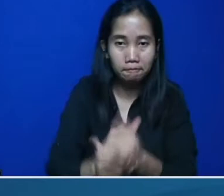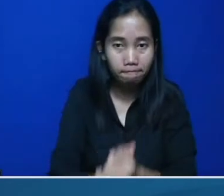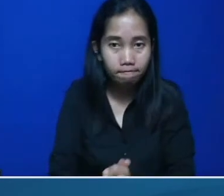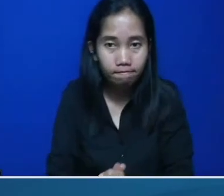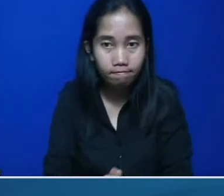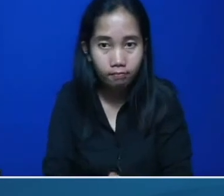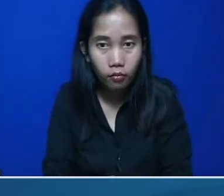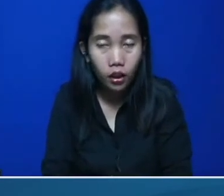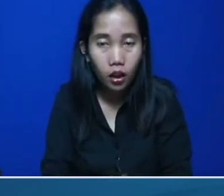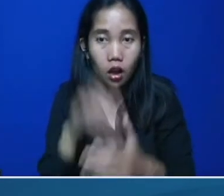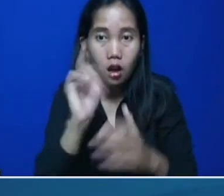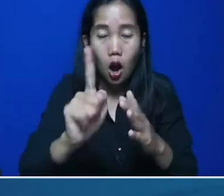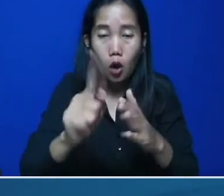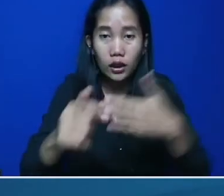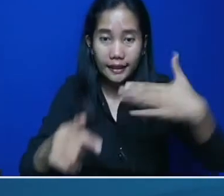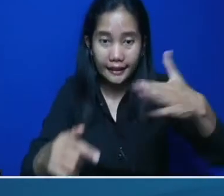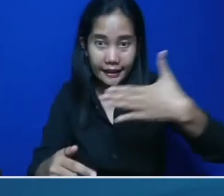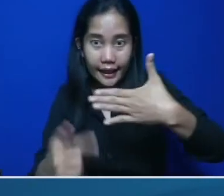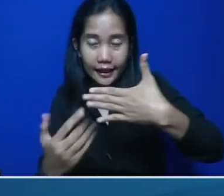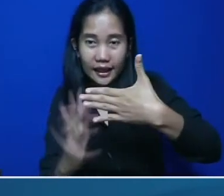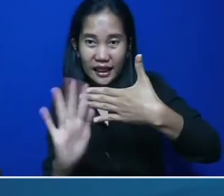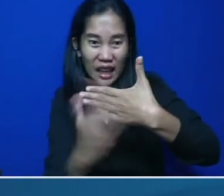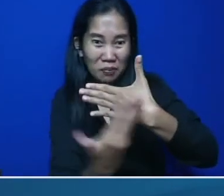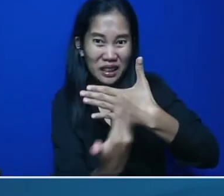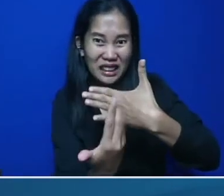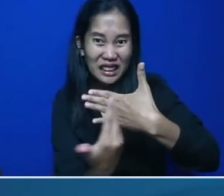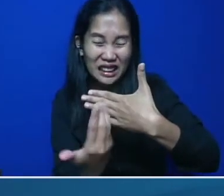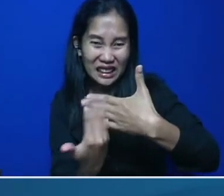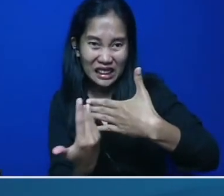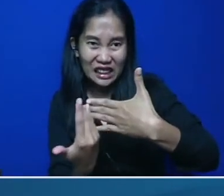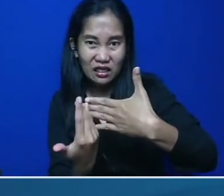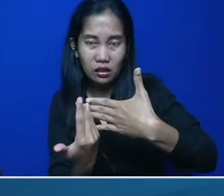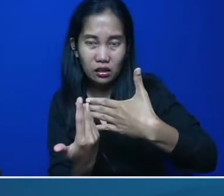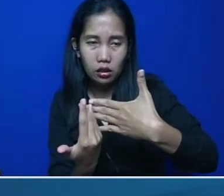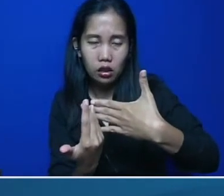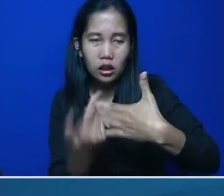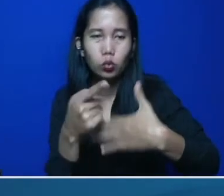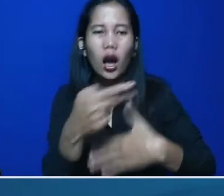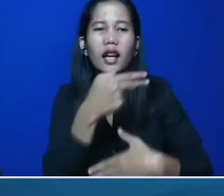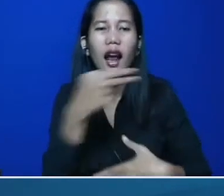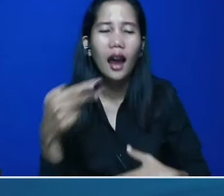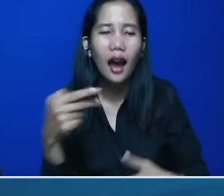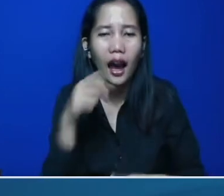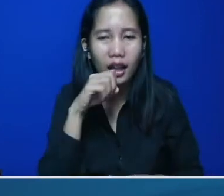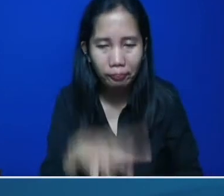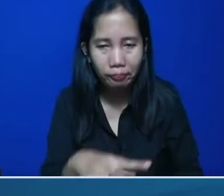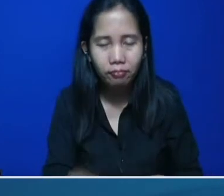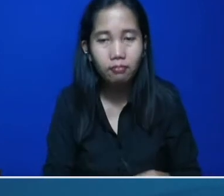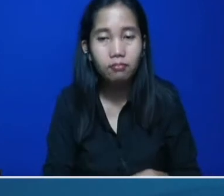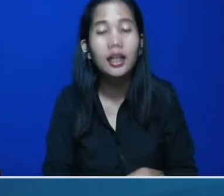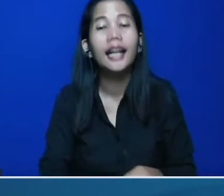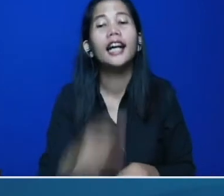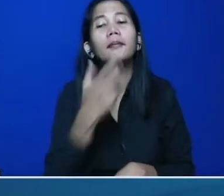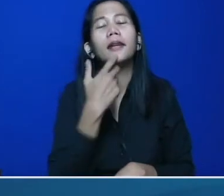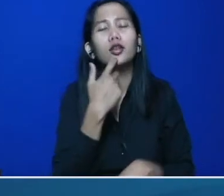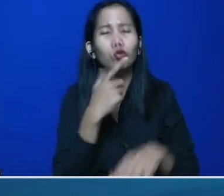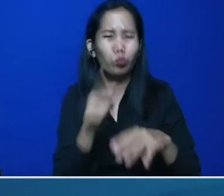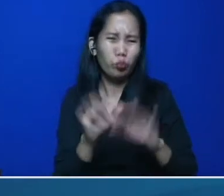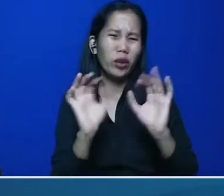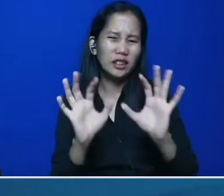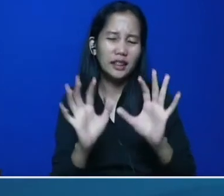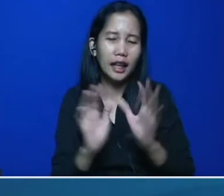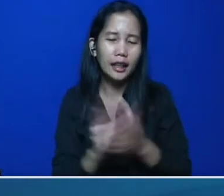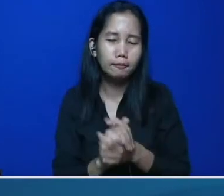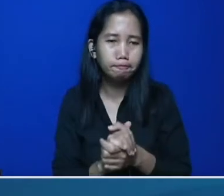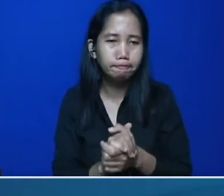kejijikan bagimu jadi begitu banyak yang bersih-bersih sip bersisik